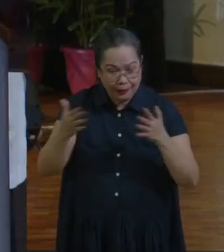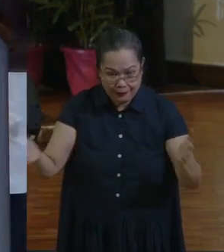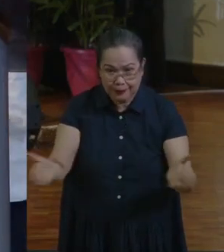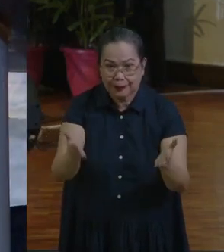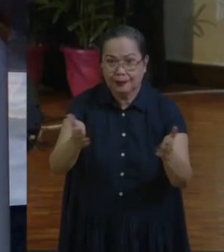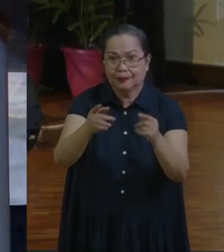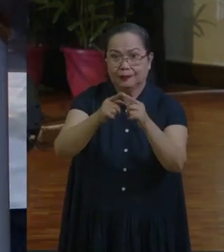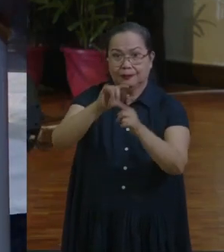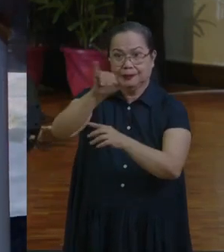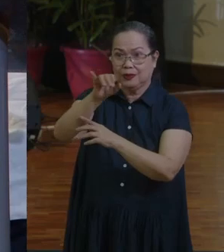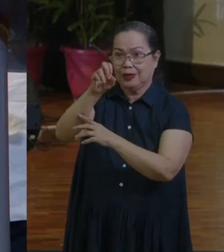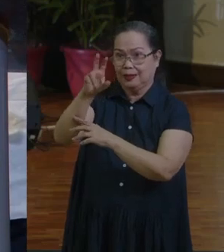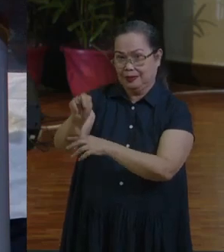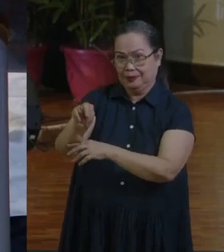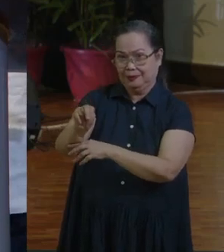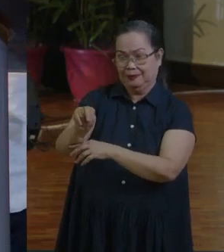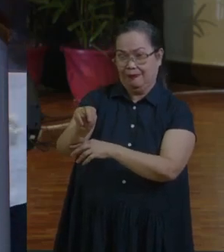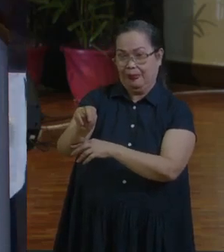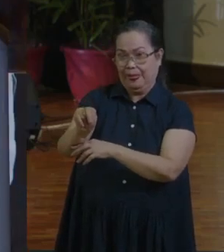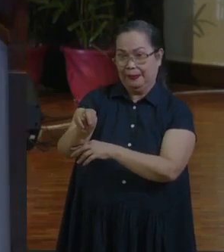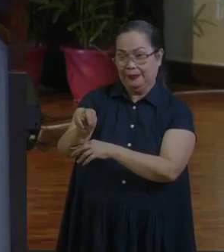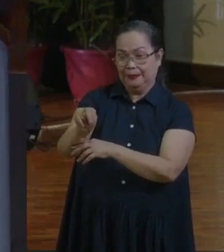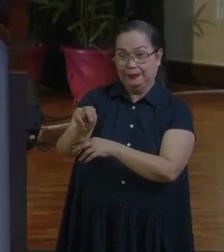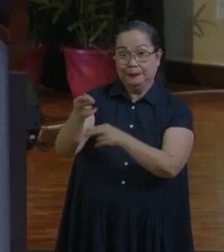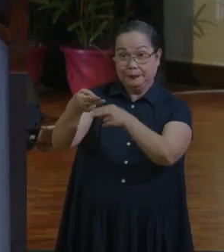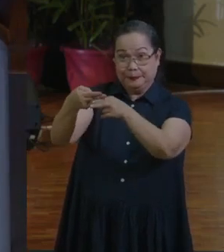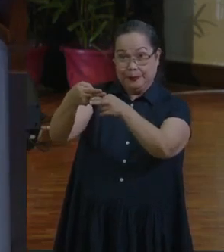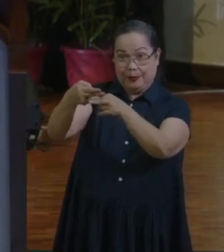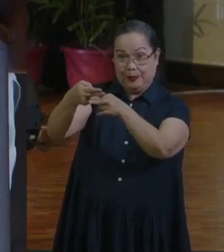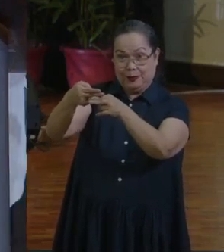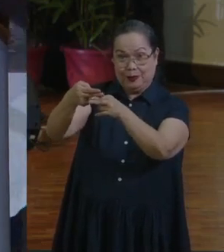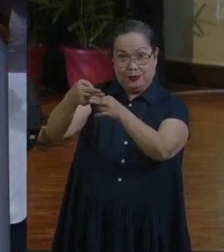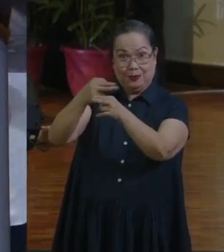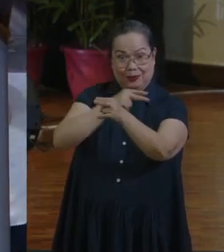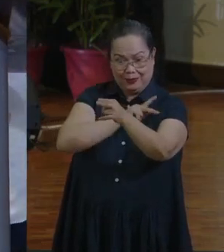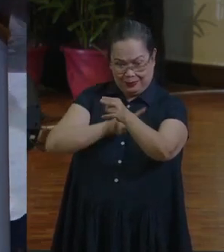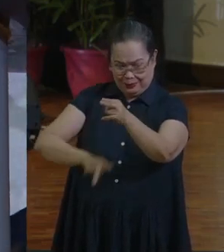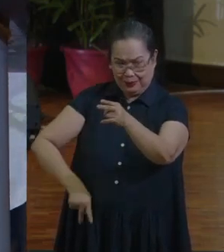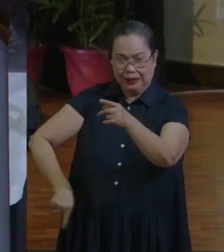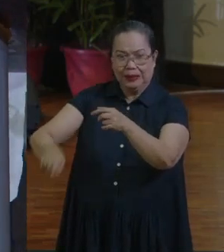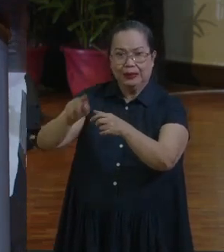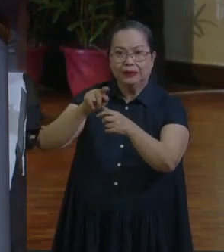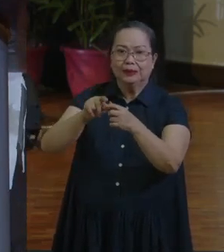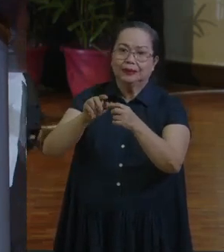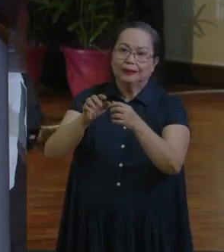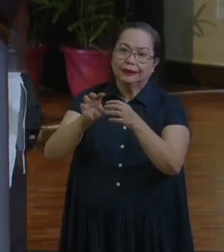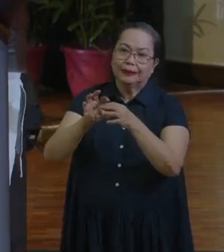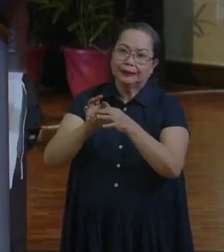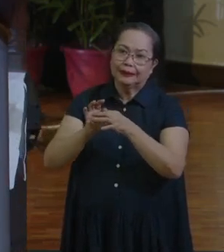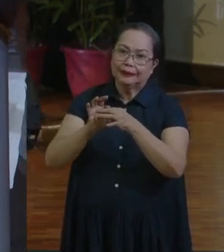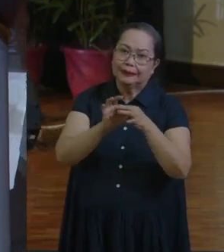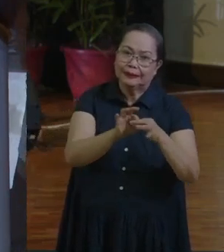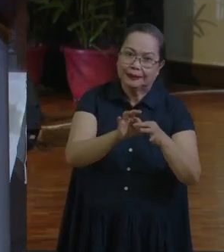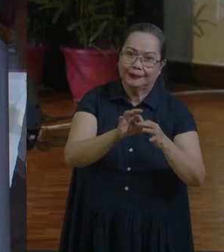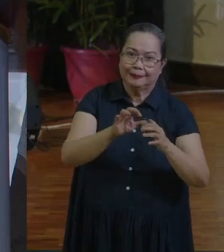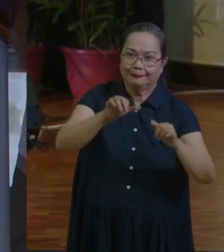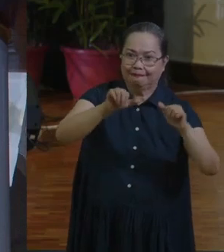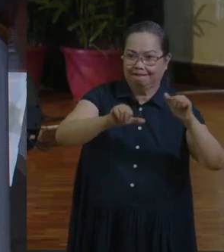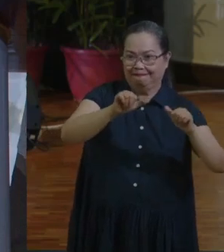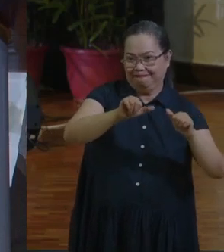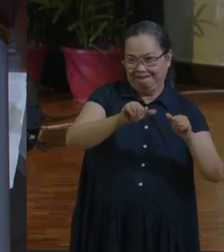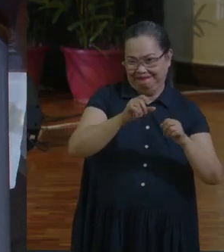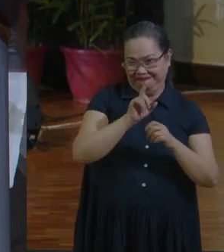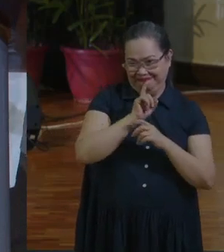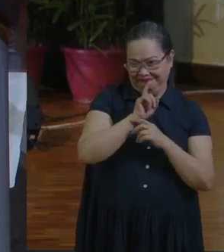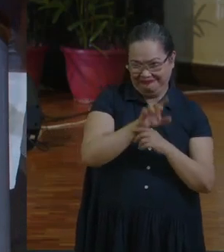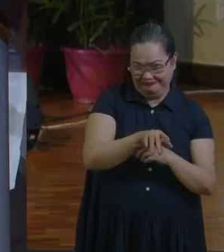kay John. Sa kanyang pansamantalang kahinaan at pagdududa, muntik na rin makasama si John the Baptist